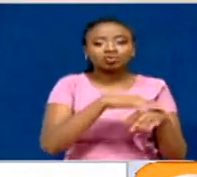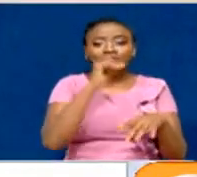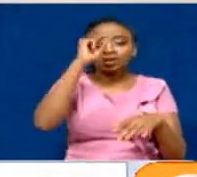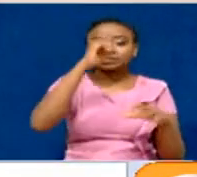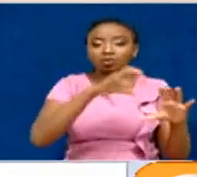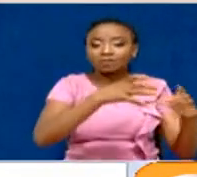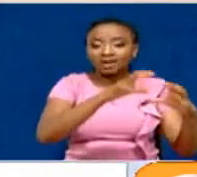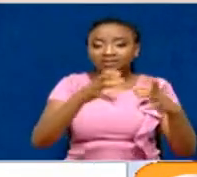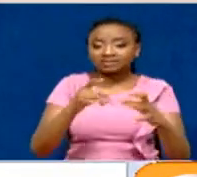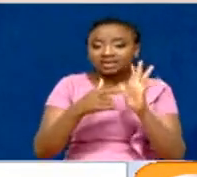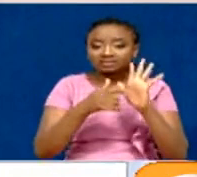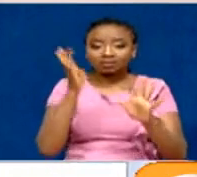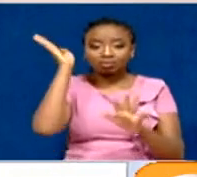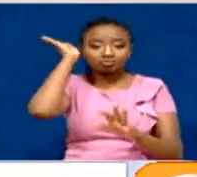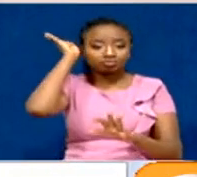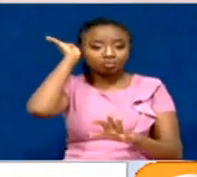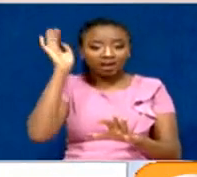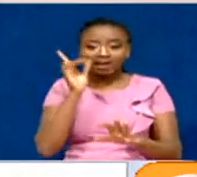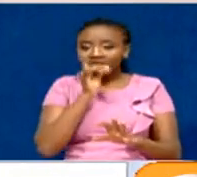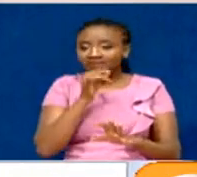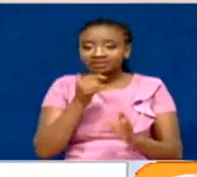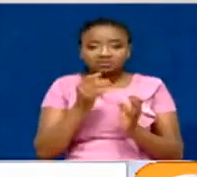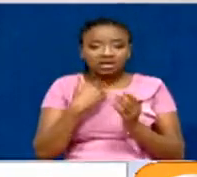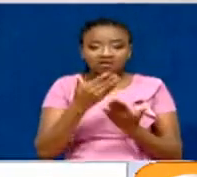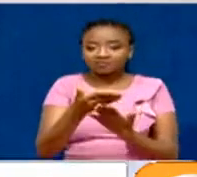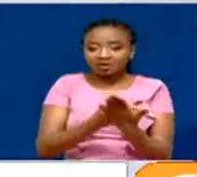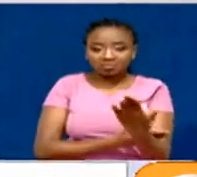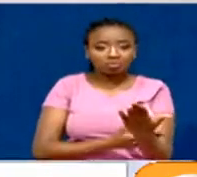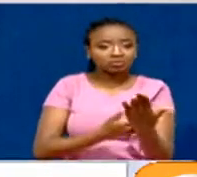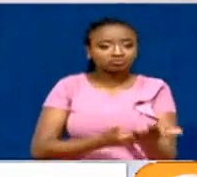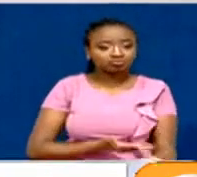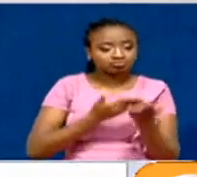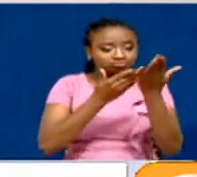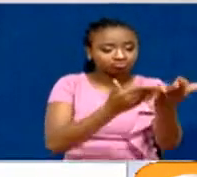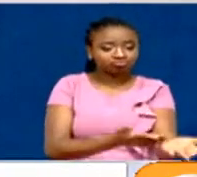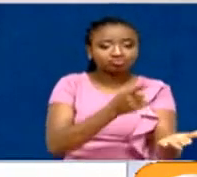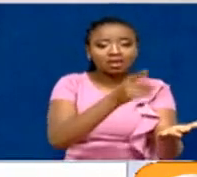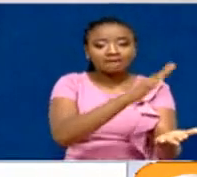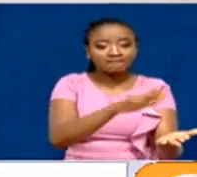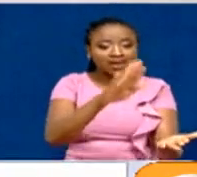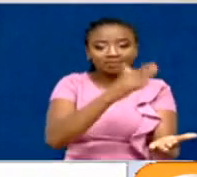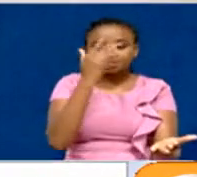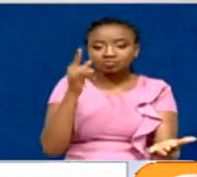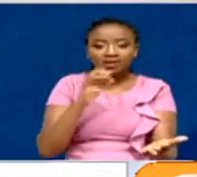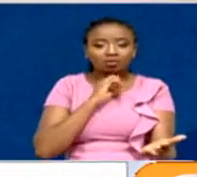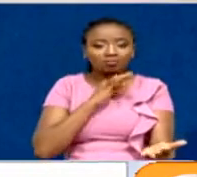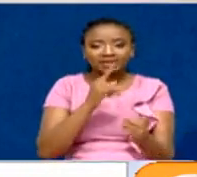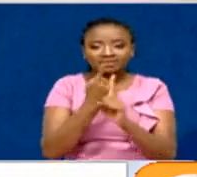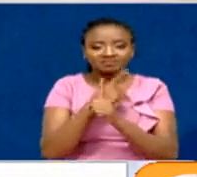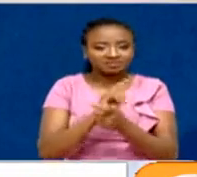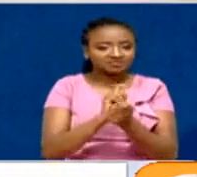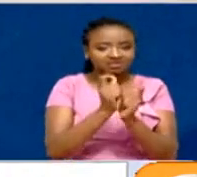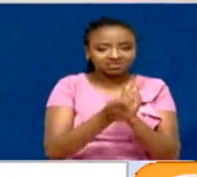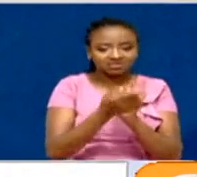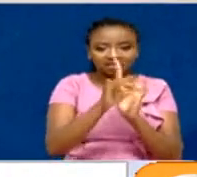Mbunge wa Garissa Mjini Aden Duale tayari ameandaa taarifa inayonuia kuwasilisha bungeni akilalamikia kuwa baadhi ya mageuzi katika sheria